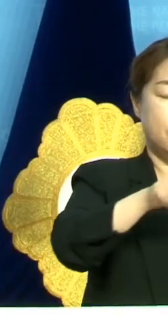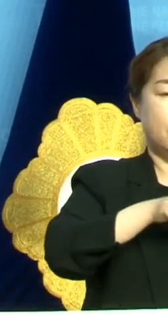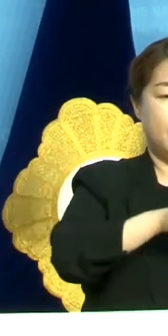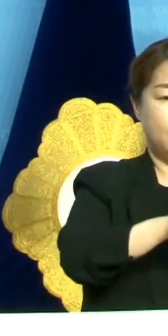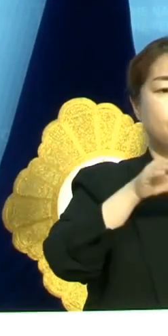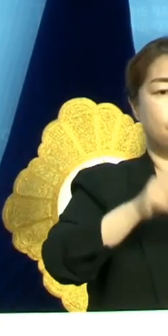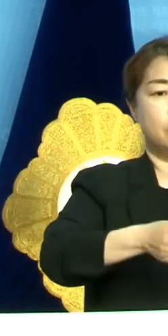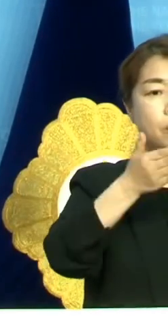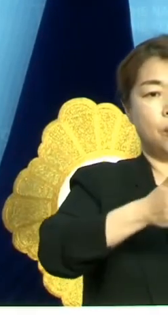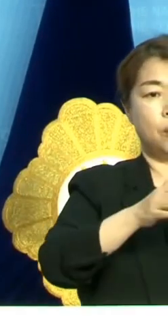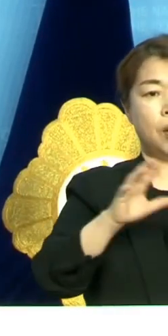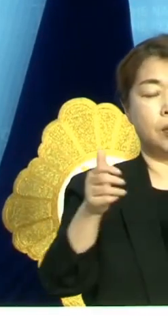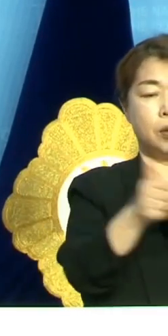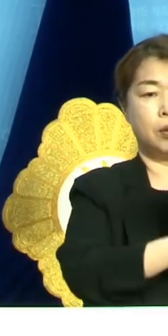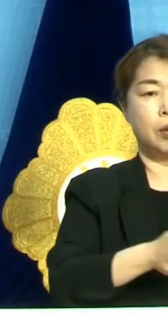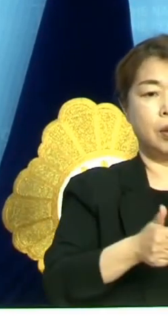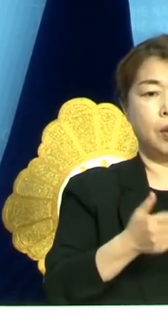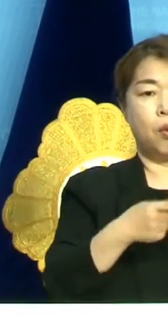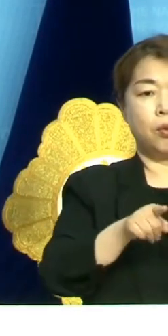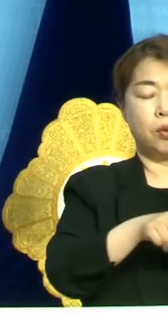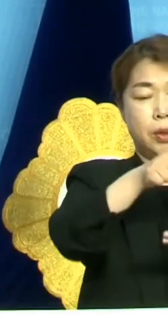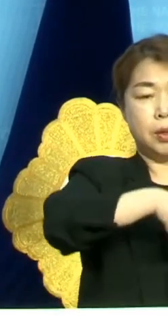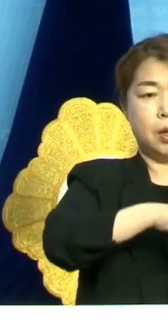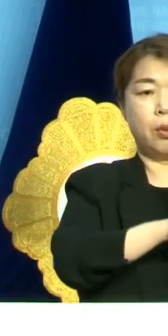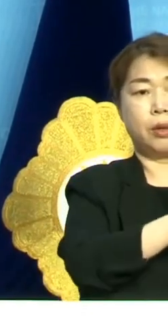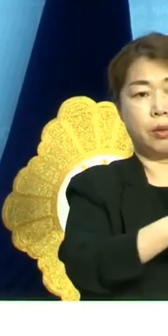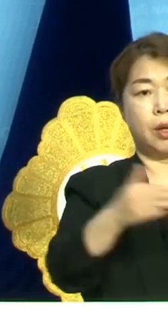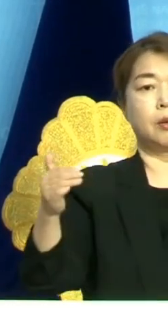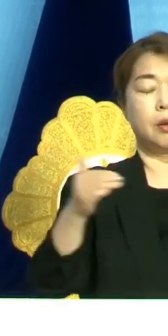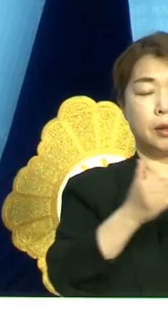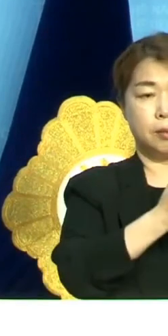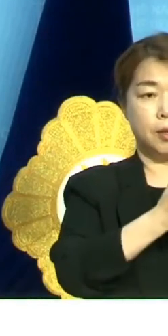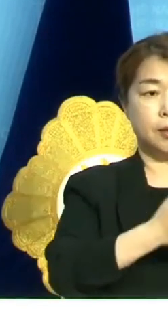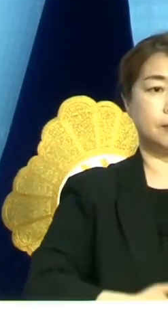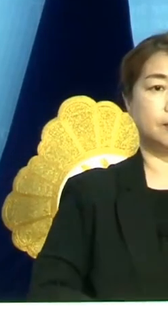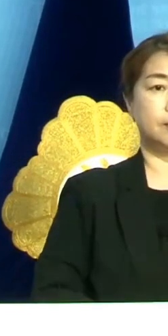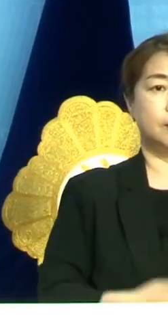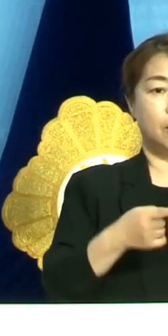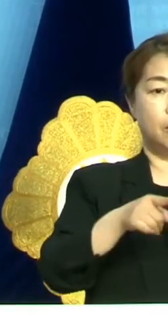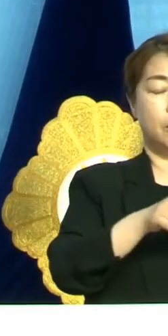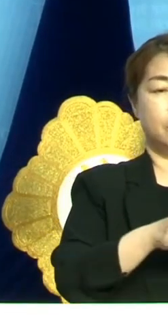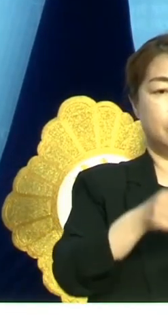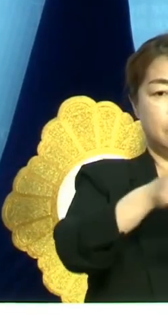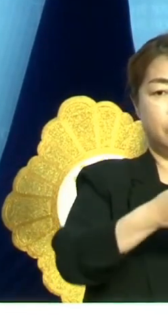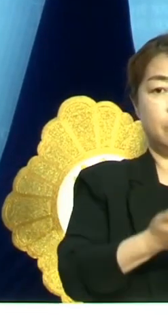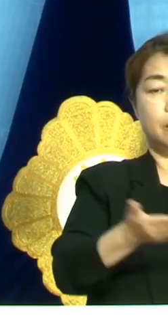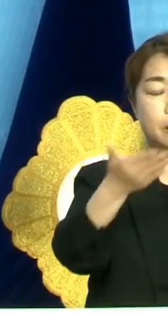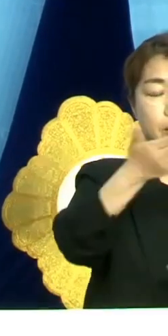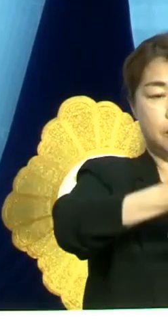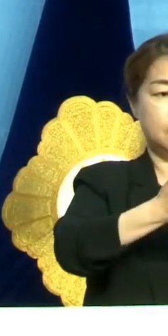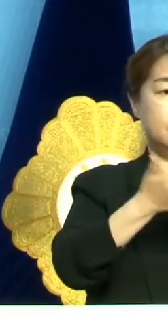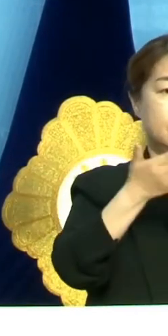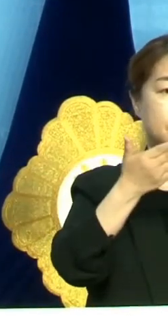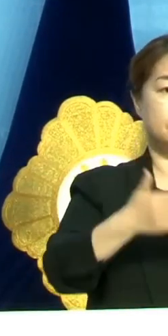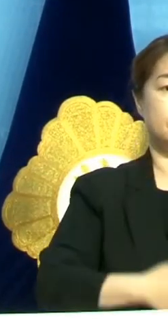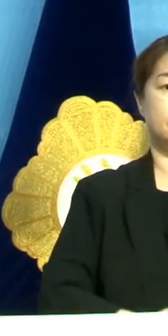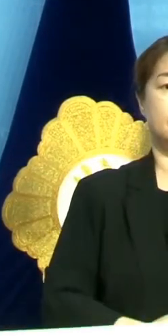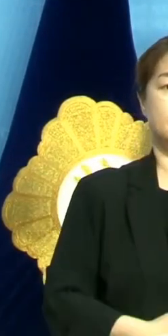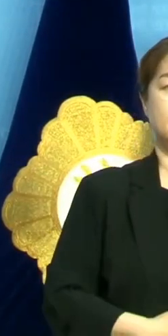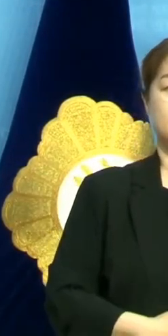대학생 국회의원 공동기자회견을 마무리 하도록 하겠습니다 함께 전신 기자 분들 진심으로 감사드립니다